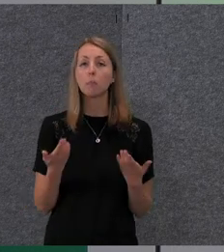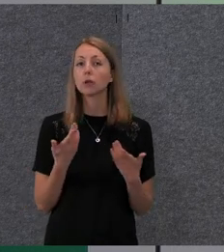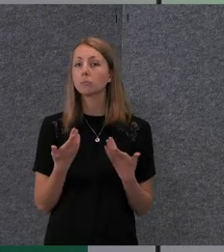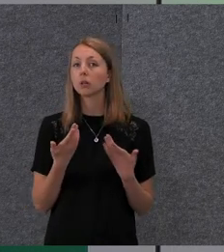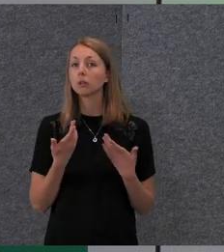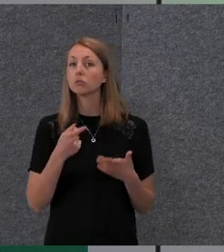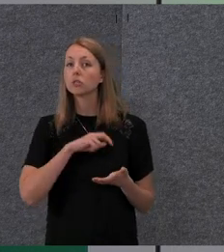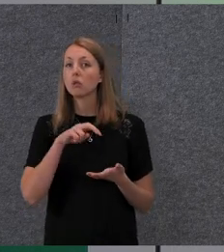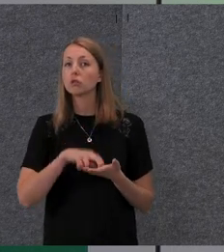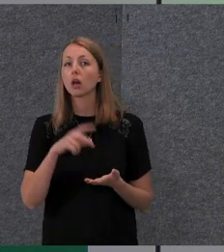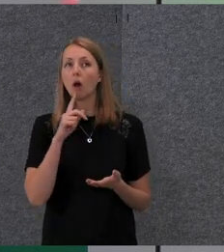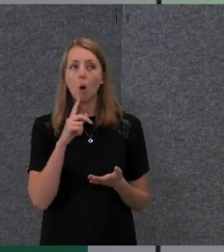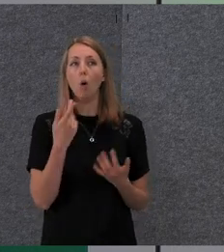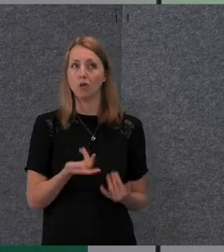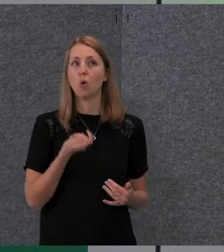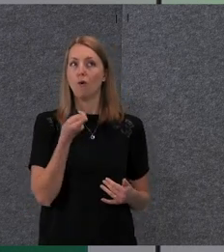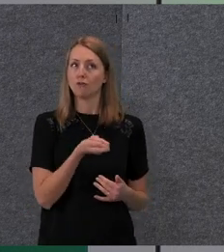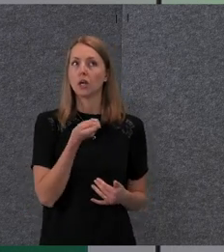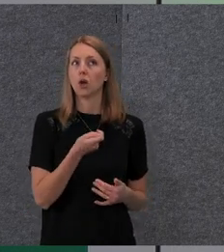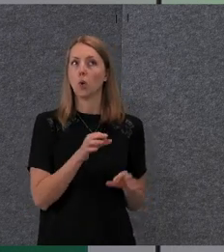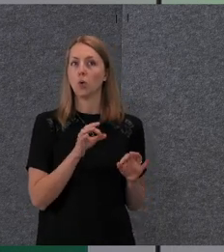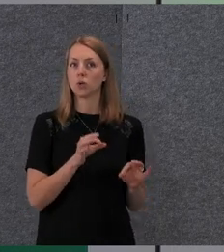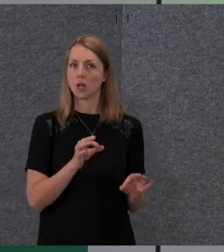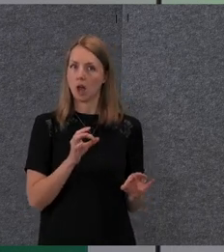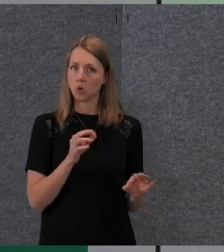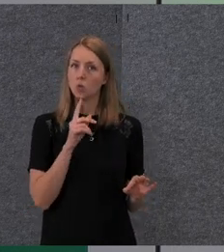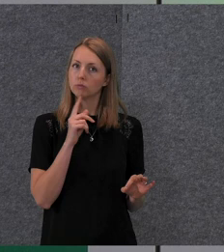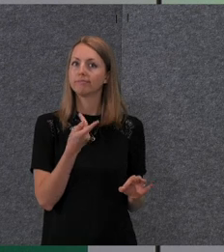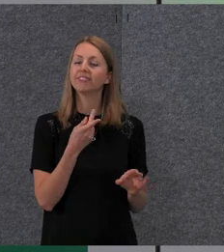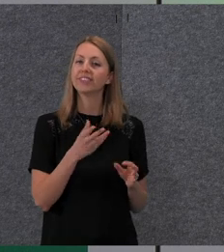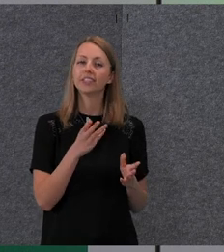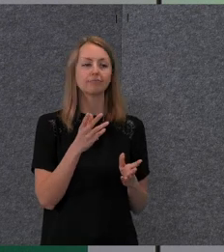seine Rentenansprüche insolvenzsicher aufgehoben sind.